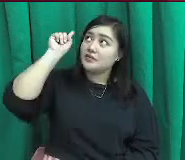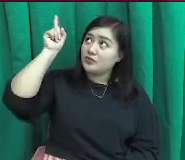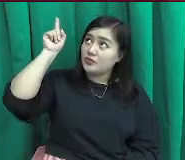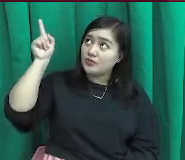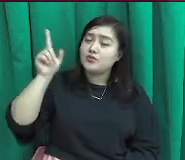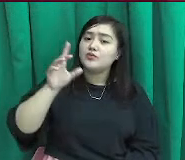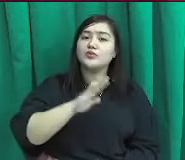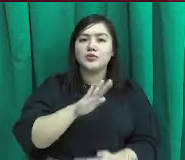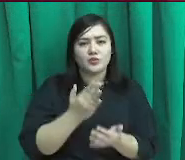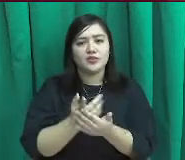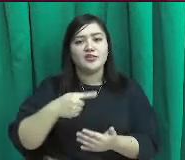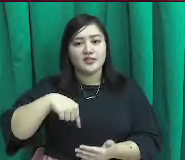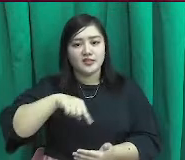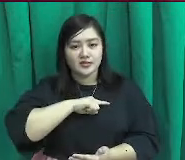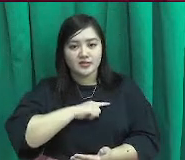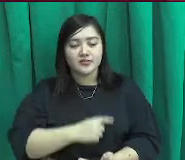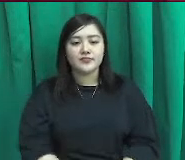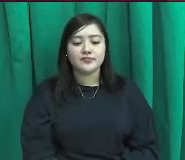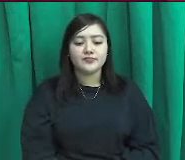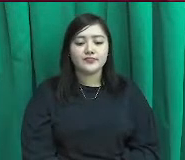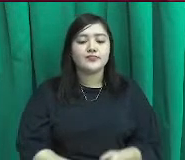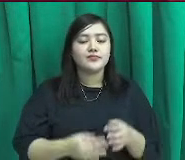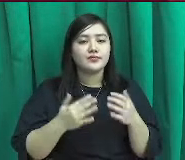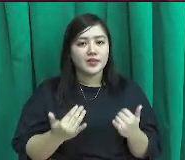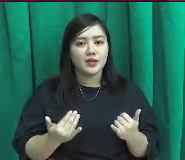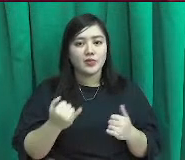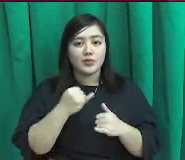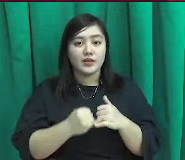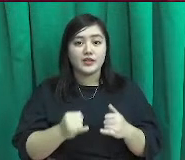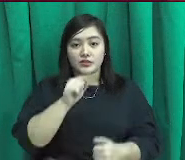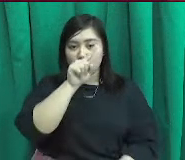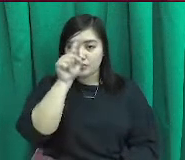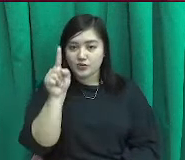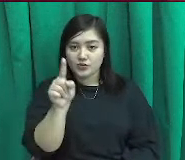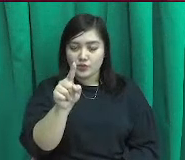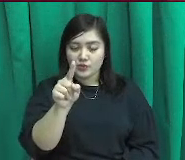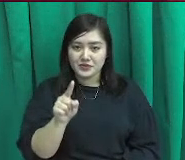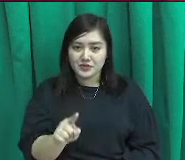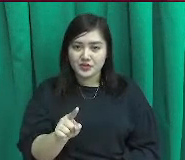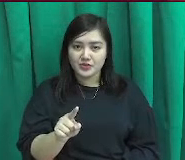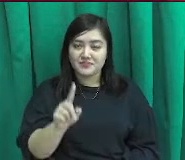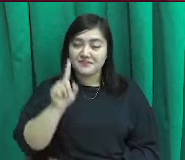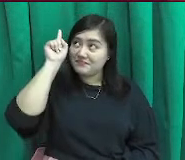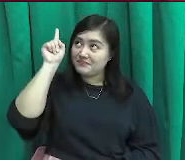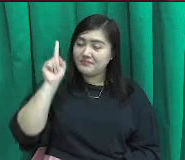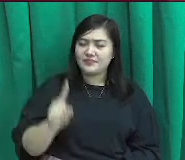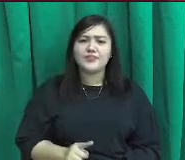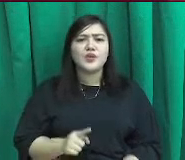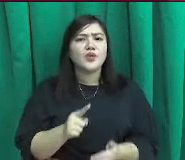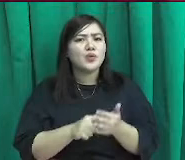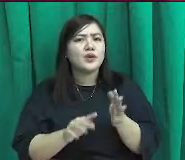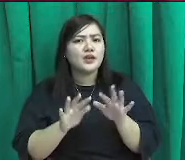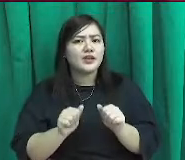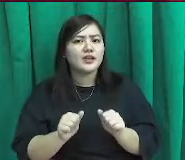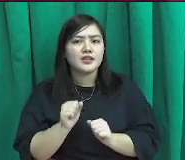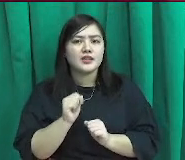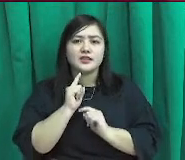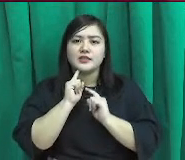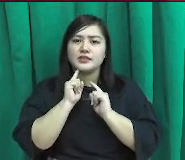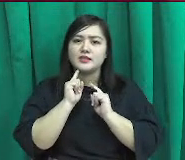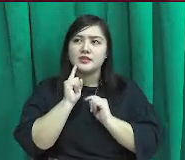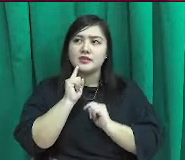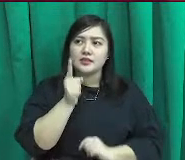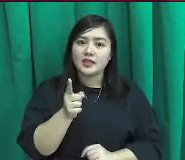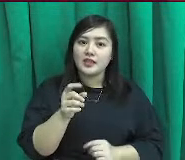ganun. Sa ngayon Sir Dennis, ano yung masasabi niyo sa inyo po ito? Ano po yung masasabi niyo battle na kino-confront niyo